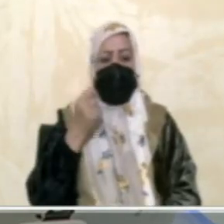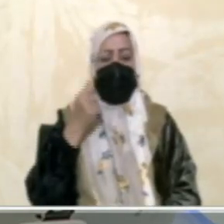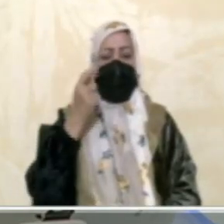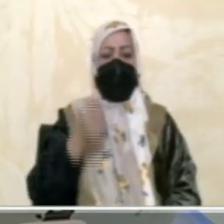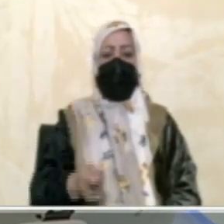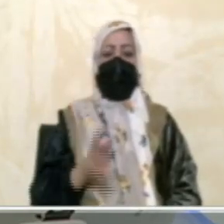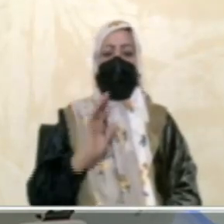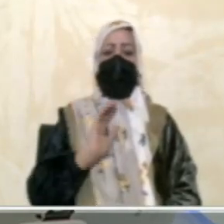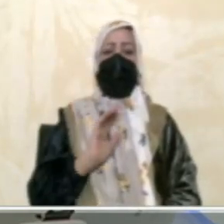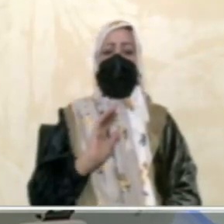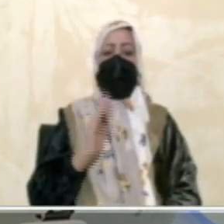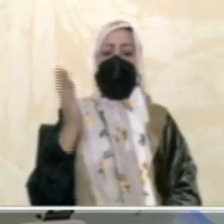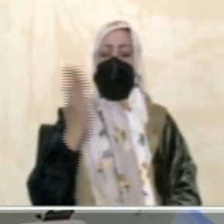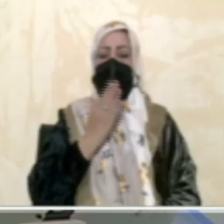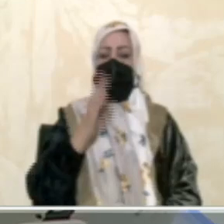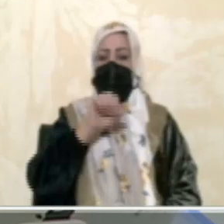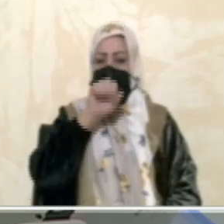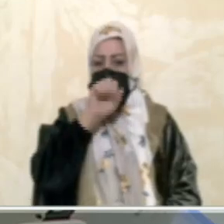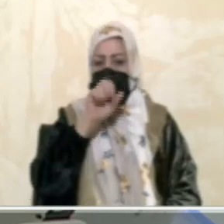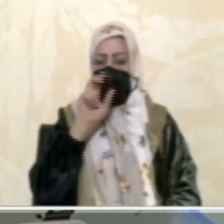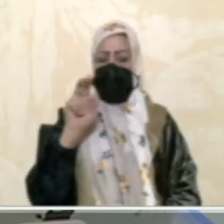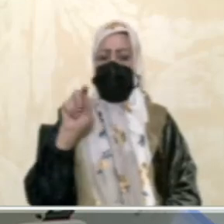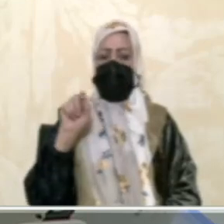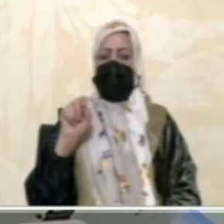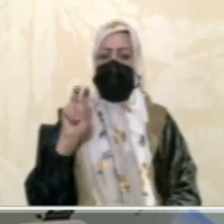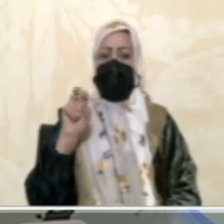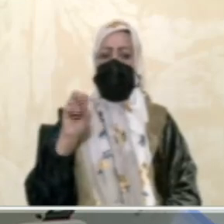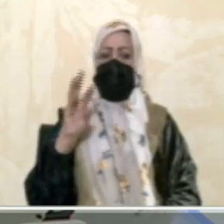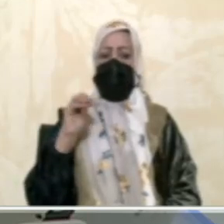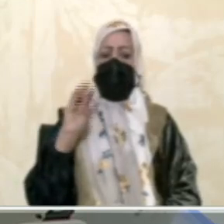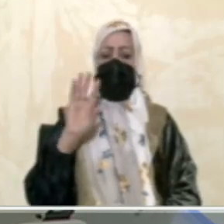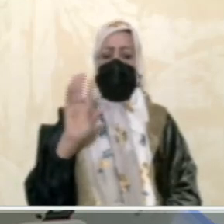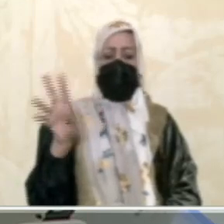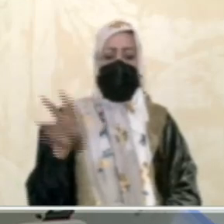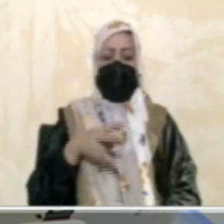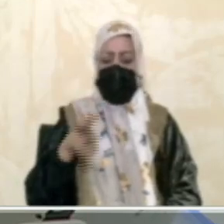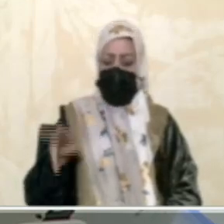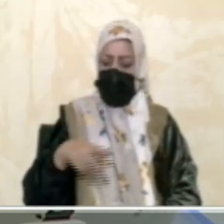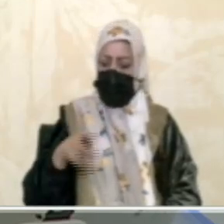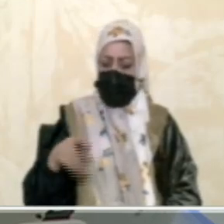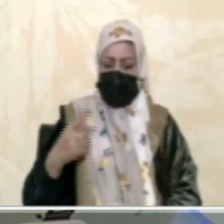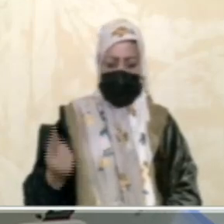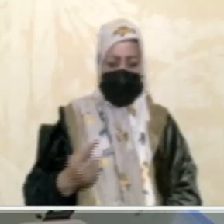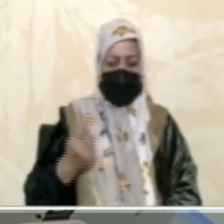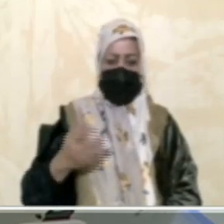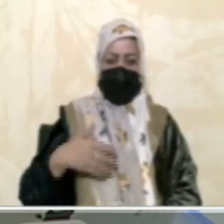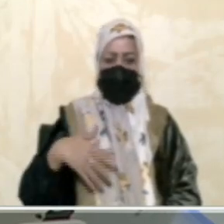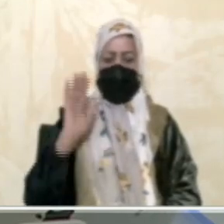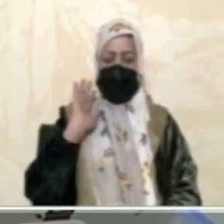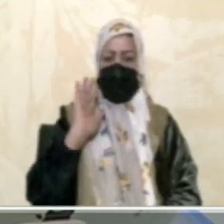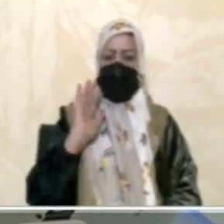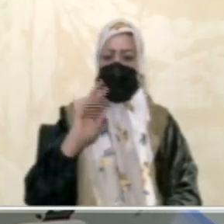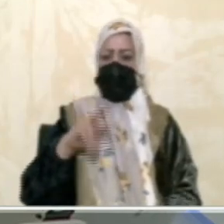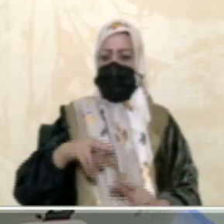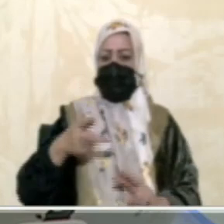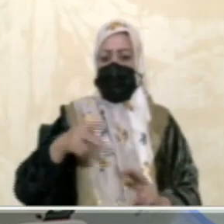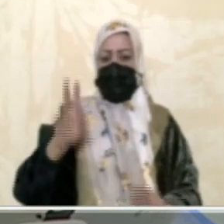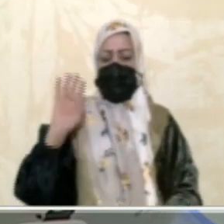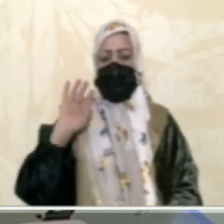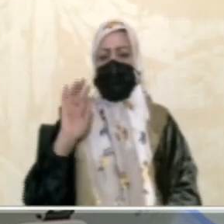يمر على المساله هذه مرور الكرام عاديه زي اي خلاف الفقه المقارن يا جماعه هذا امر